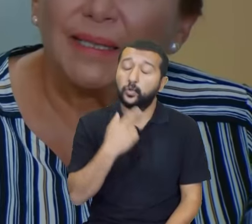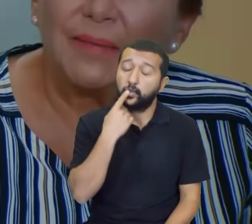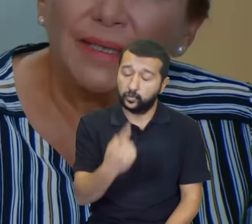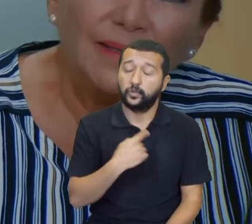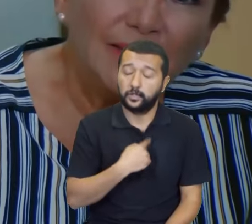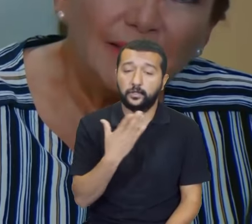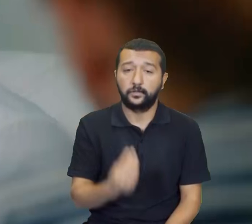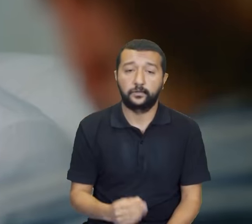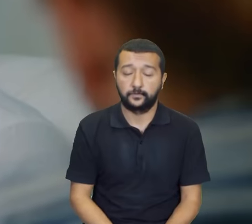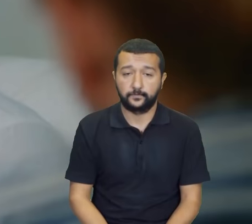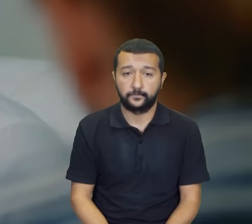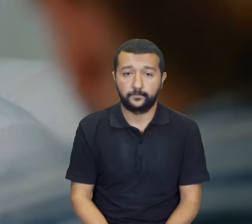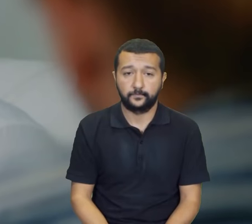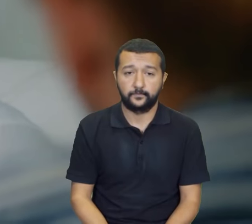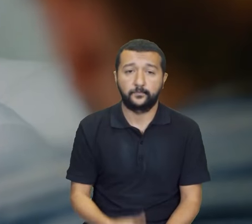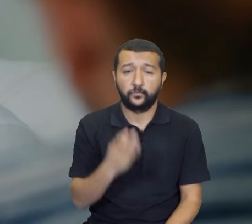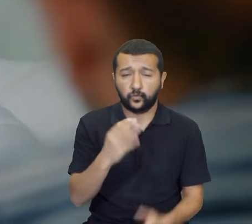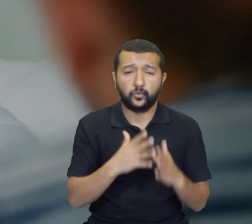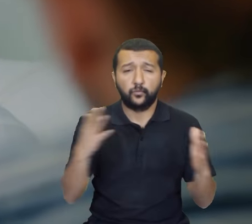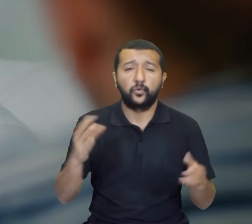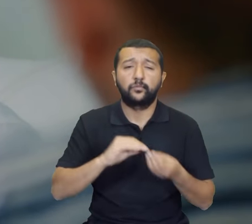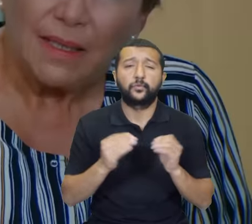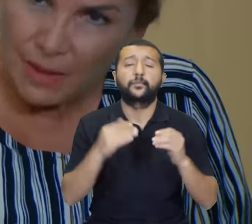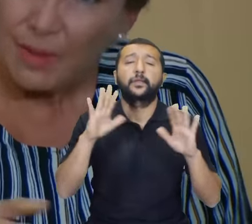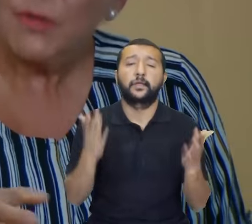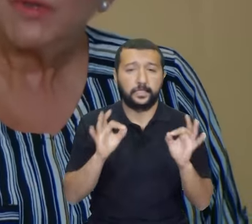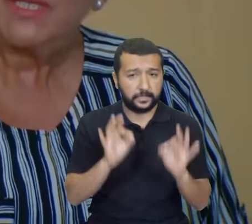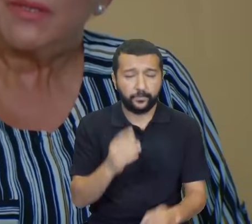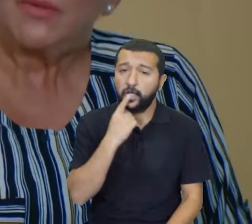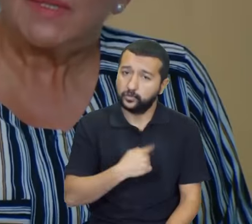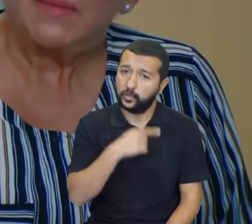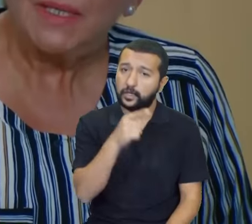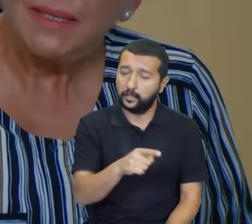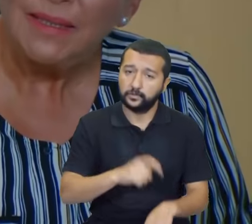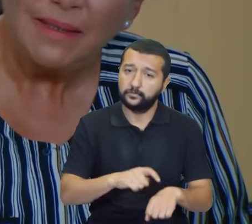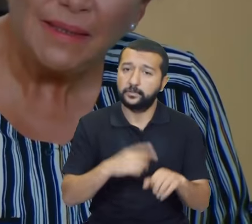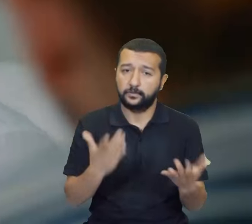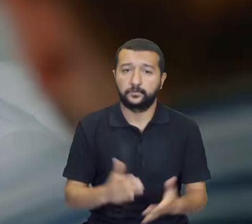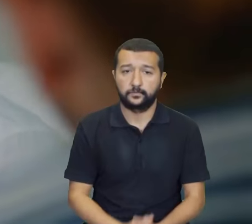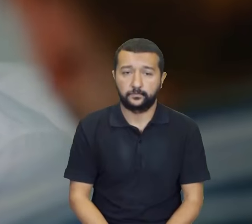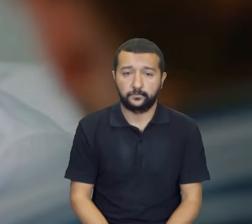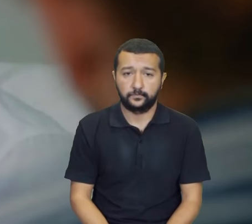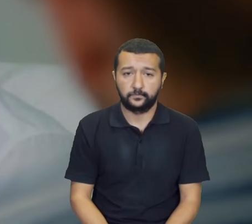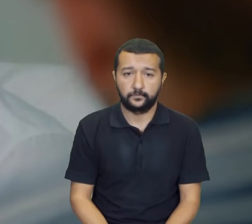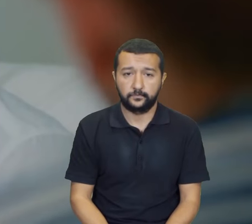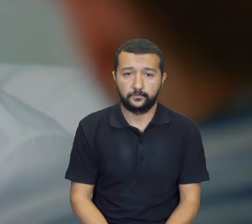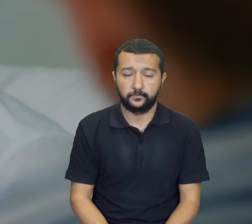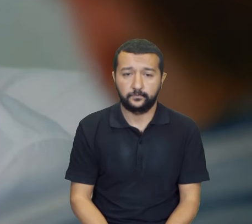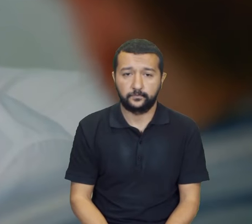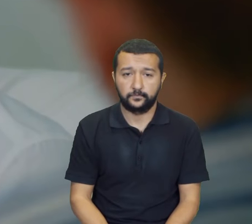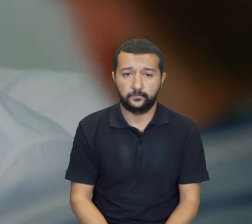bir tanem, ha? Çok büyütecek bir mesele değil zaten. E tamam, söyle işte o zaman, ha?